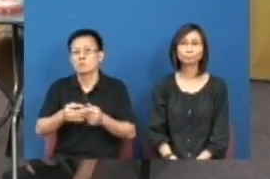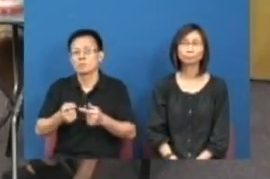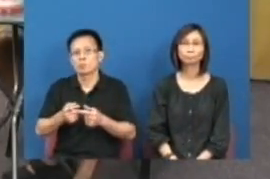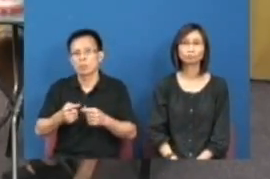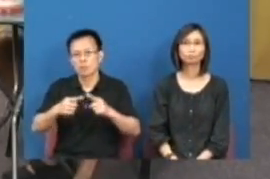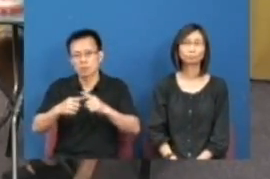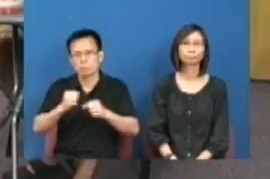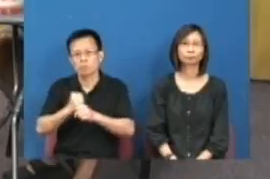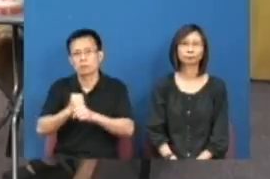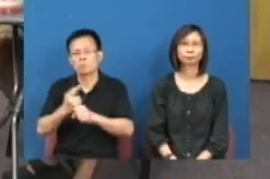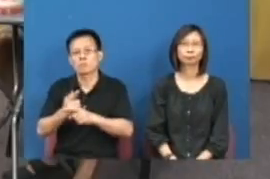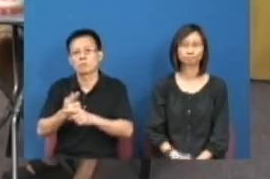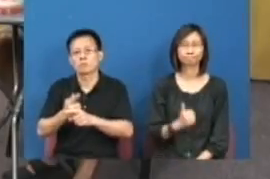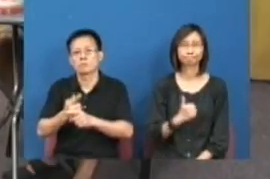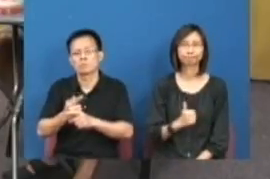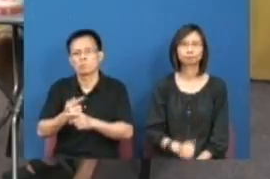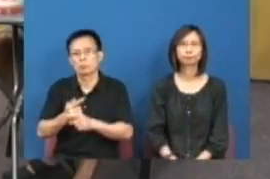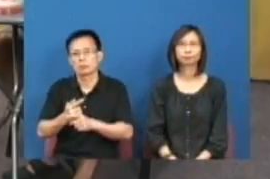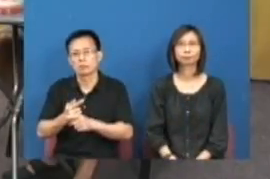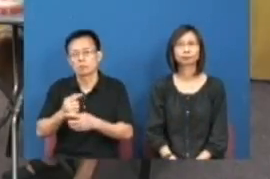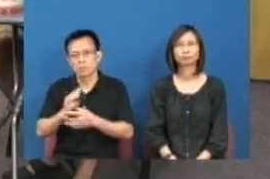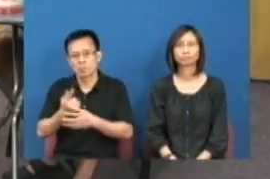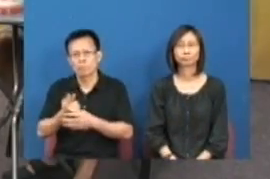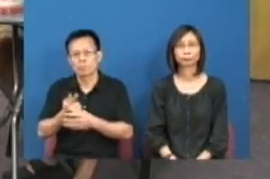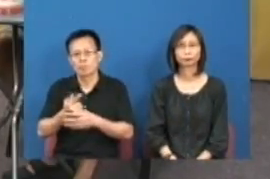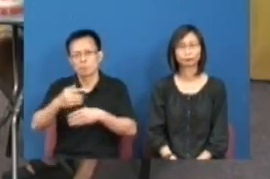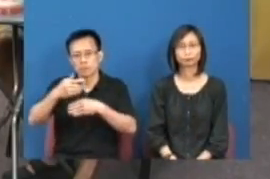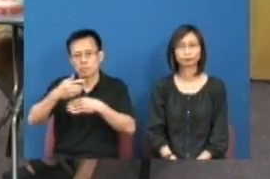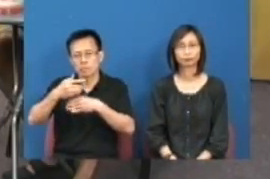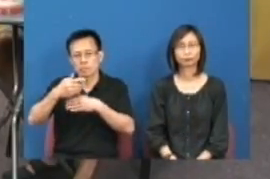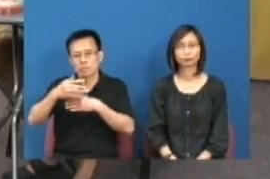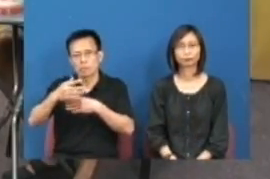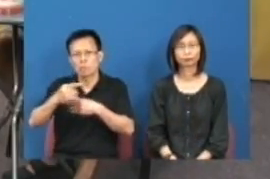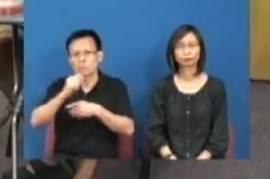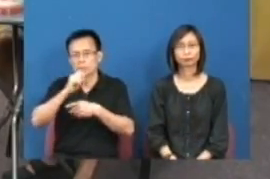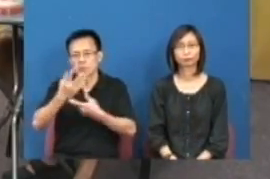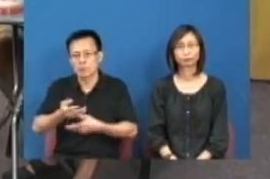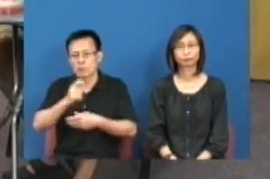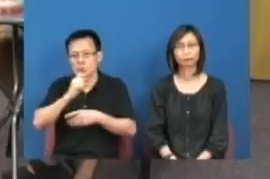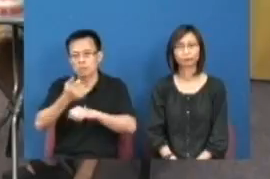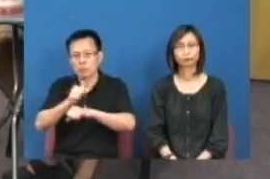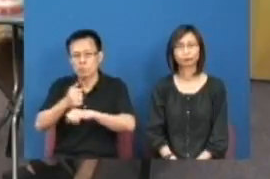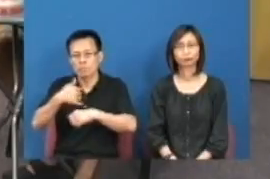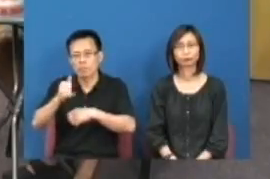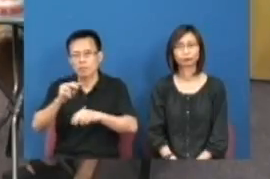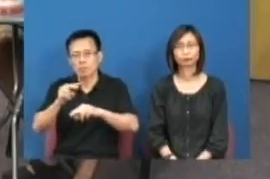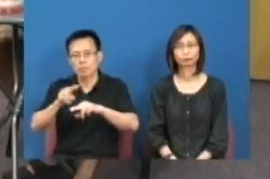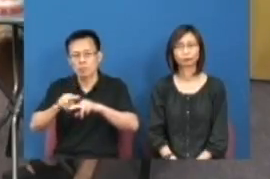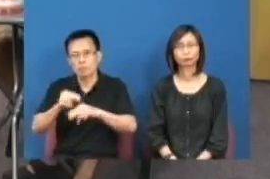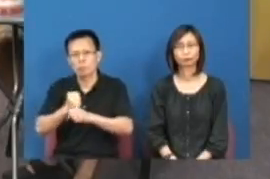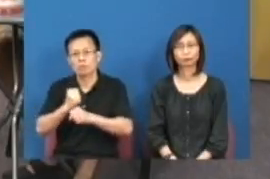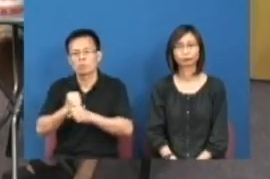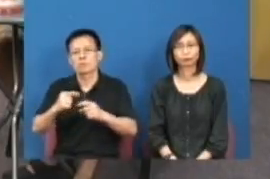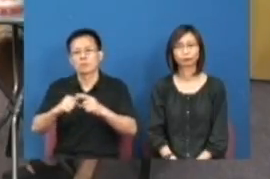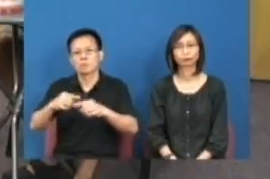為咁樣阻擋咗噶嘛。因為除咗而家仲有機會翻去大陸做嘢嘅人之外，其餘